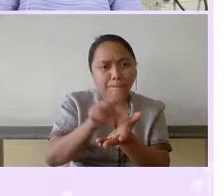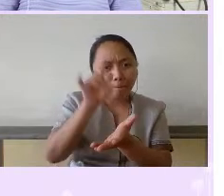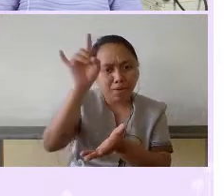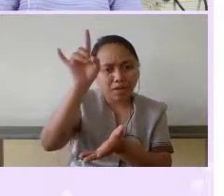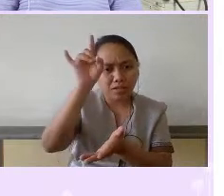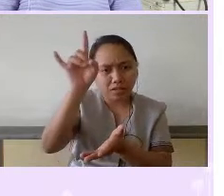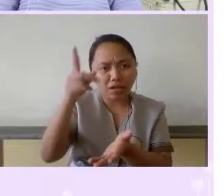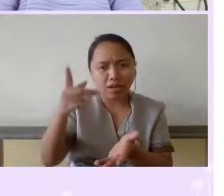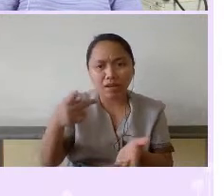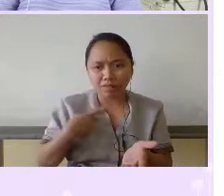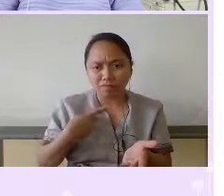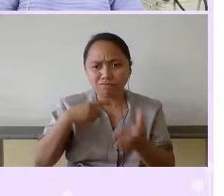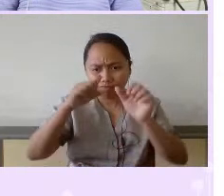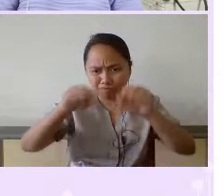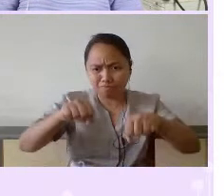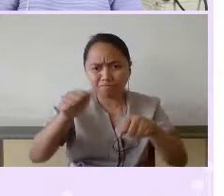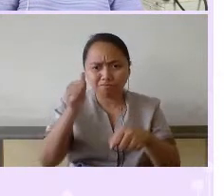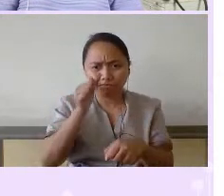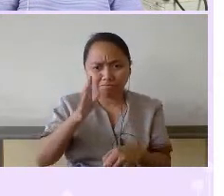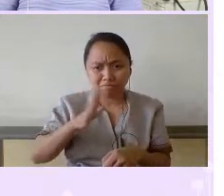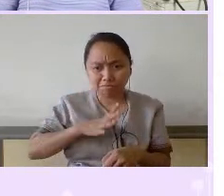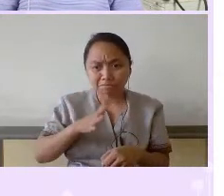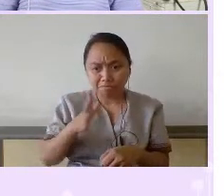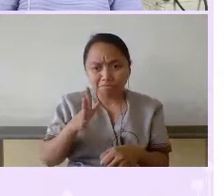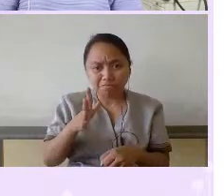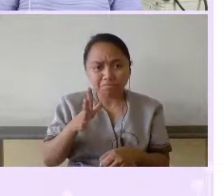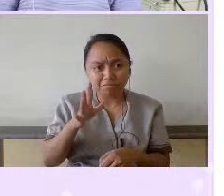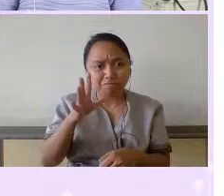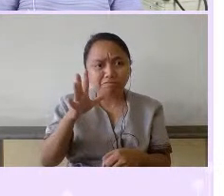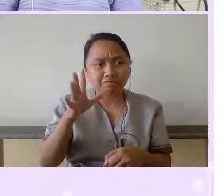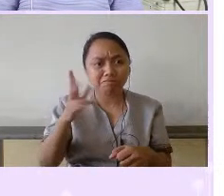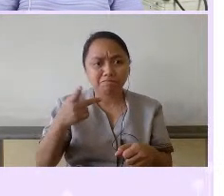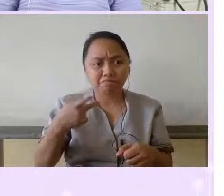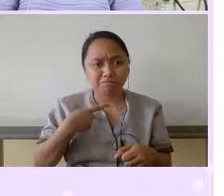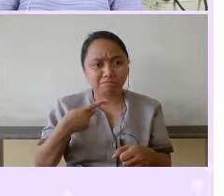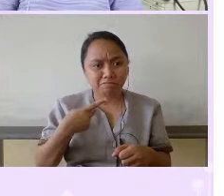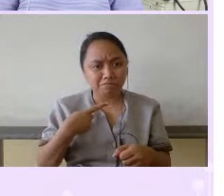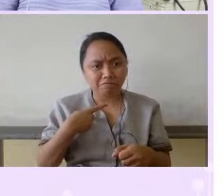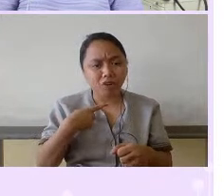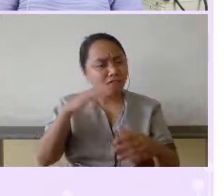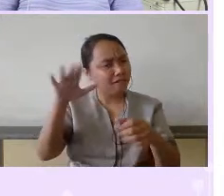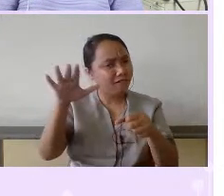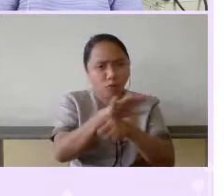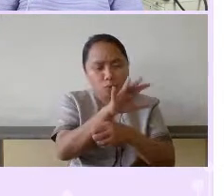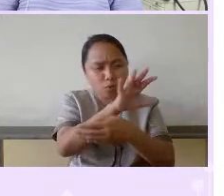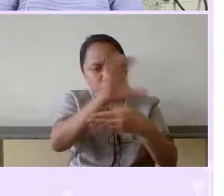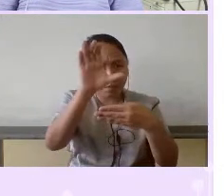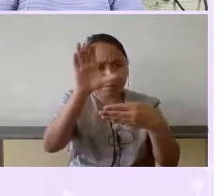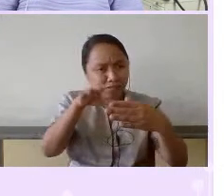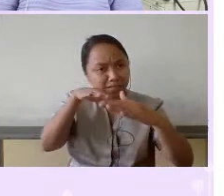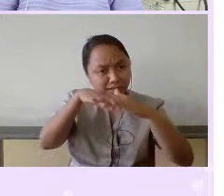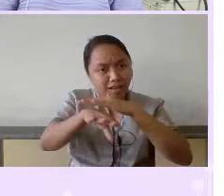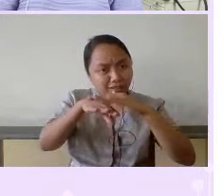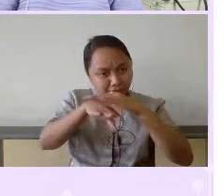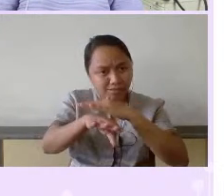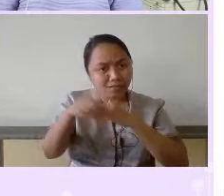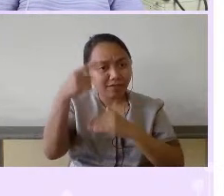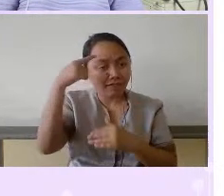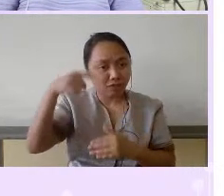mga kababaihan dahil ito po ay nag-o-offer ng equal access in terms of